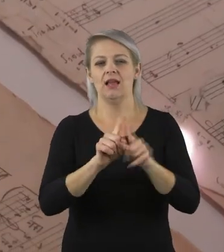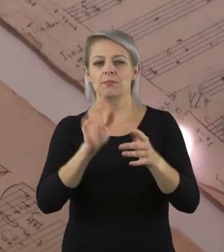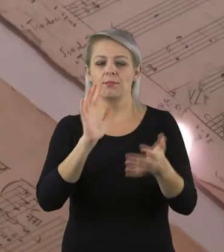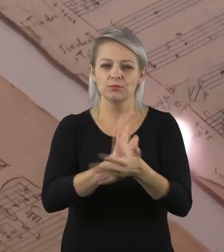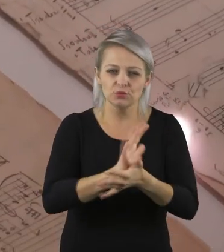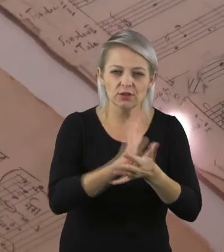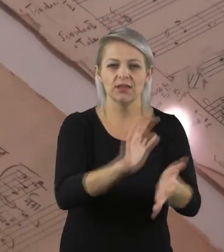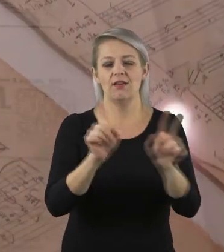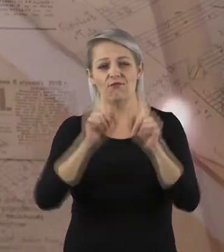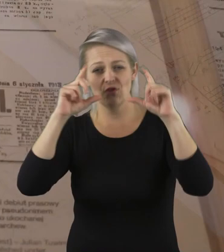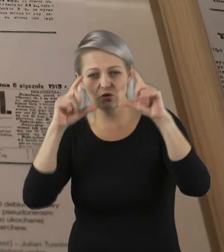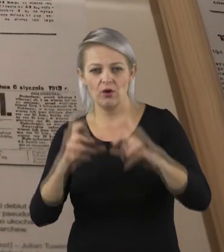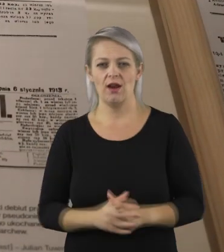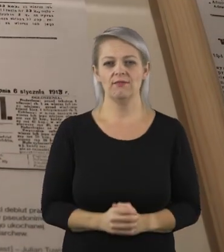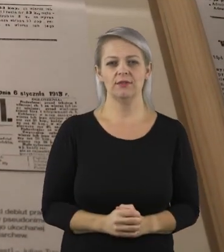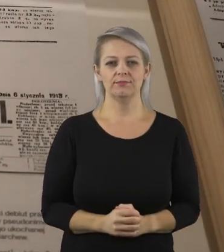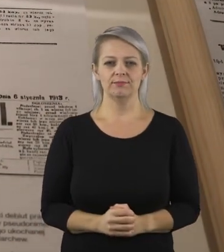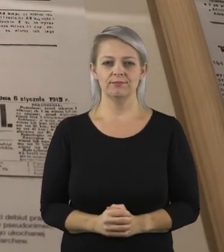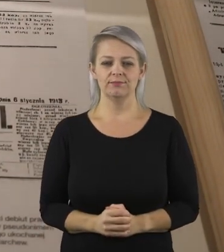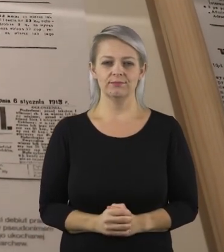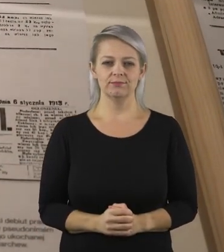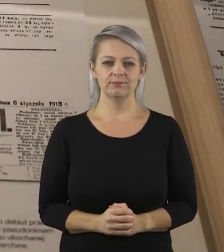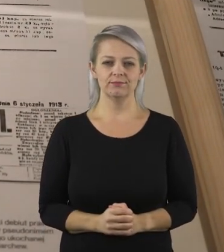artykuły prasowe, fotografie.